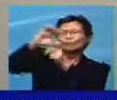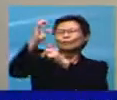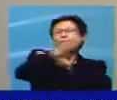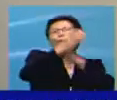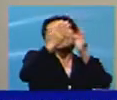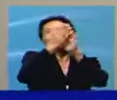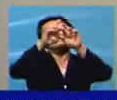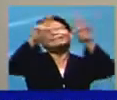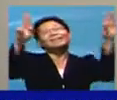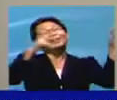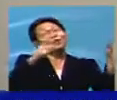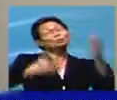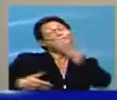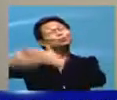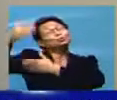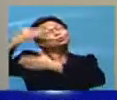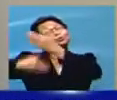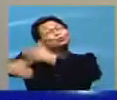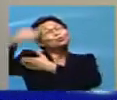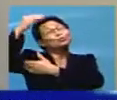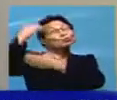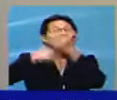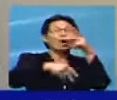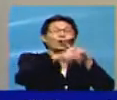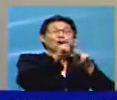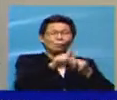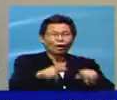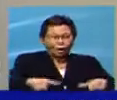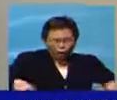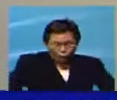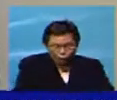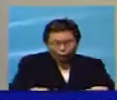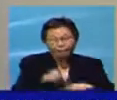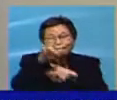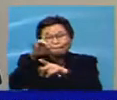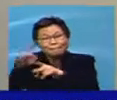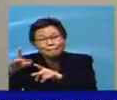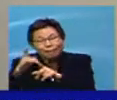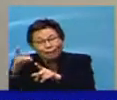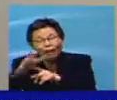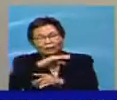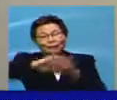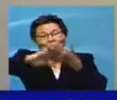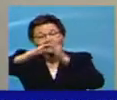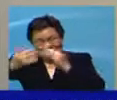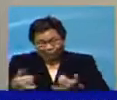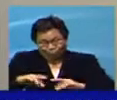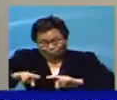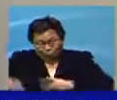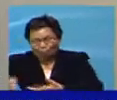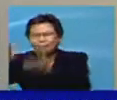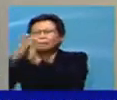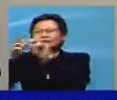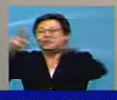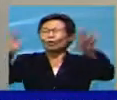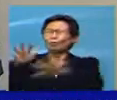Bandaraya Kuala Lumpur yang dahulunya hanya sebuah perkampungan pelumbungan biji timah sehingga mampu menjadi salah satu bandaraya